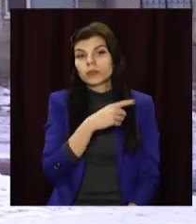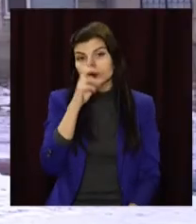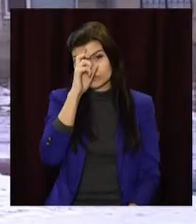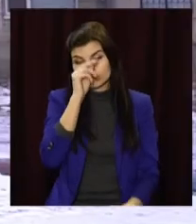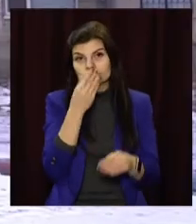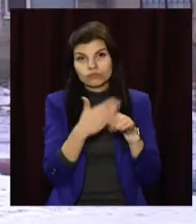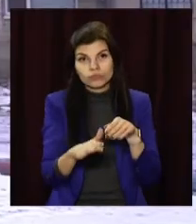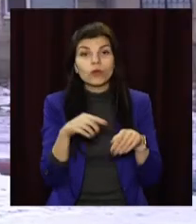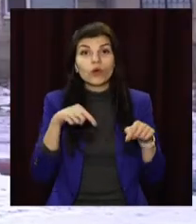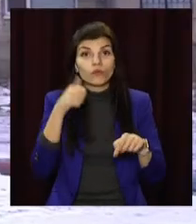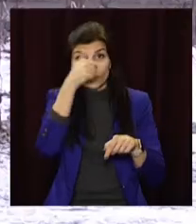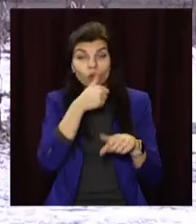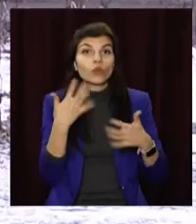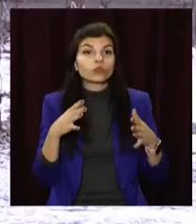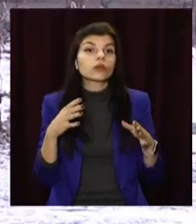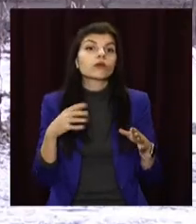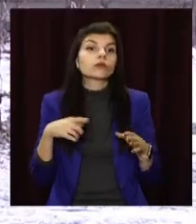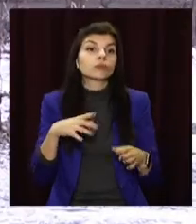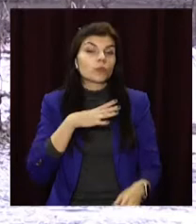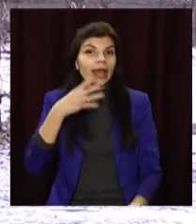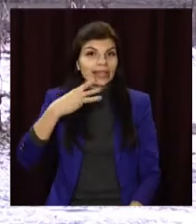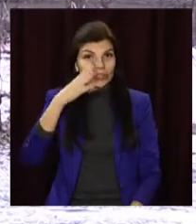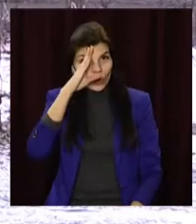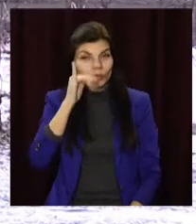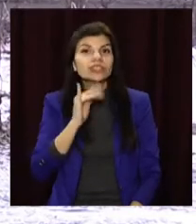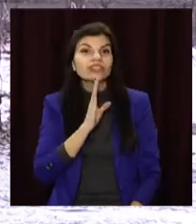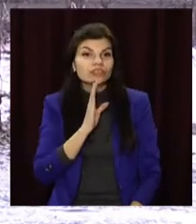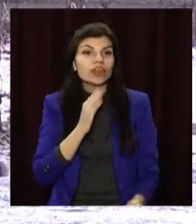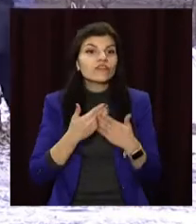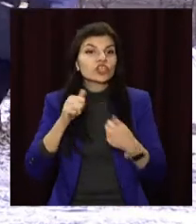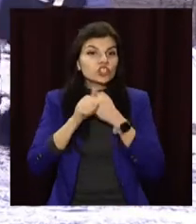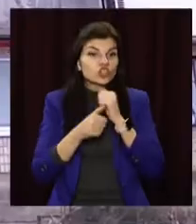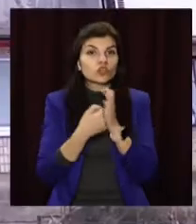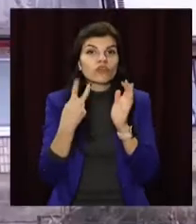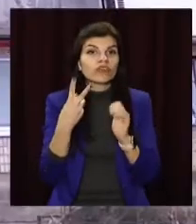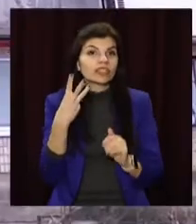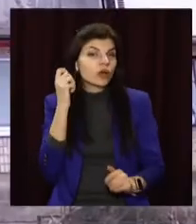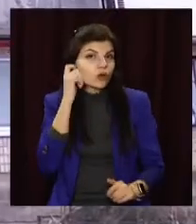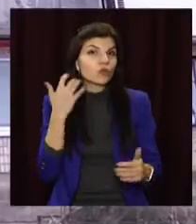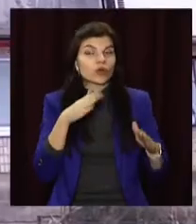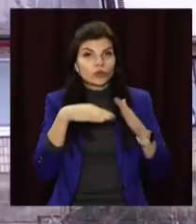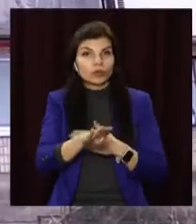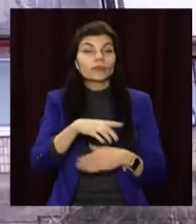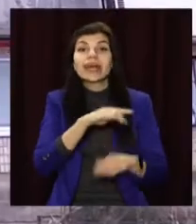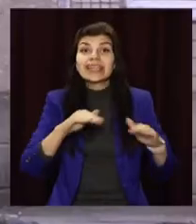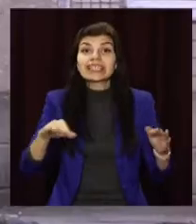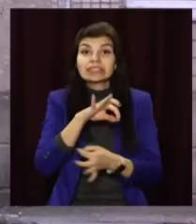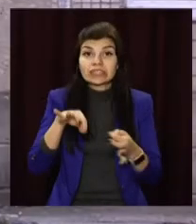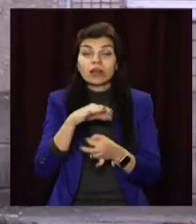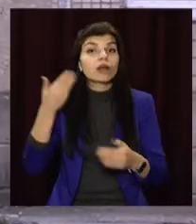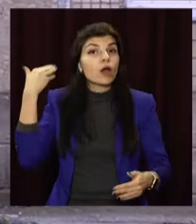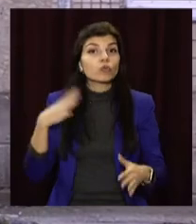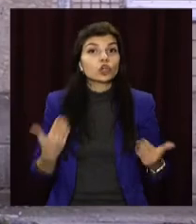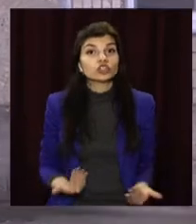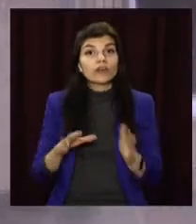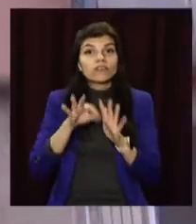субвенції. Цьогоріч входини вже відсвяткували 30 хлопців та дівчат від 16 до 23 років. Раніше діти-сироти могли обрати